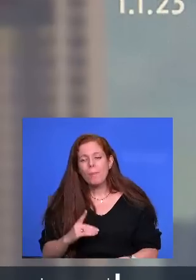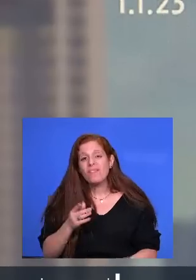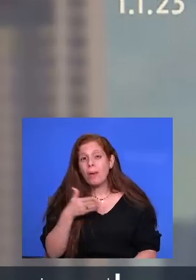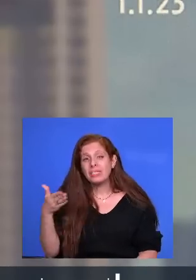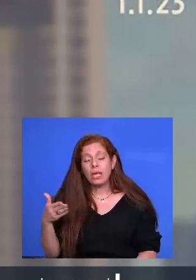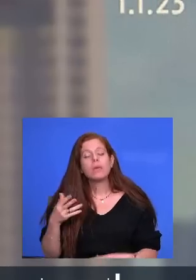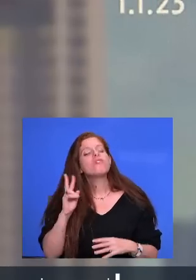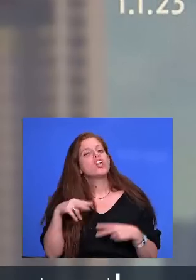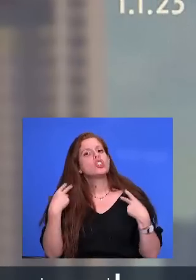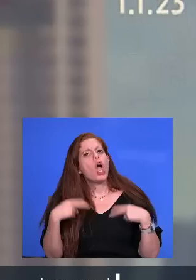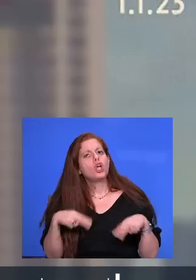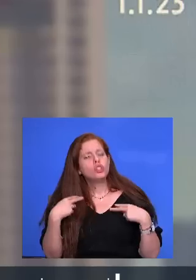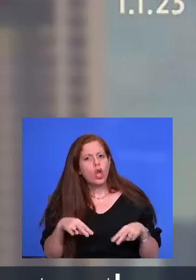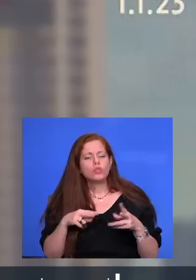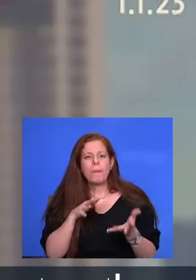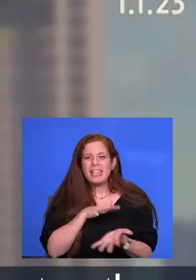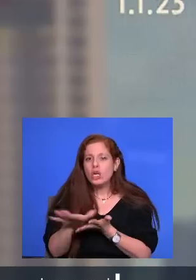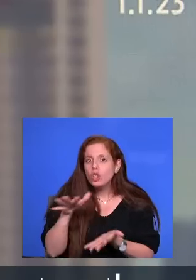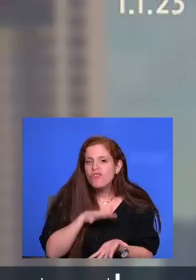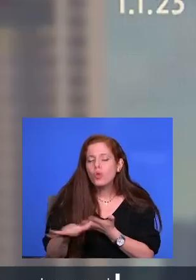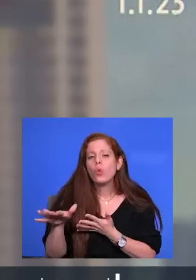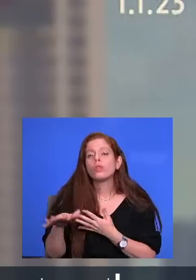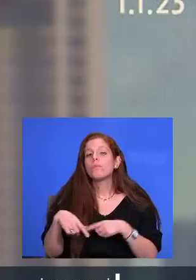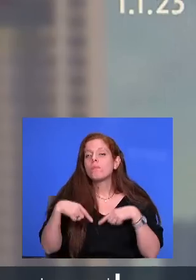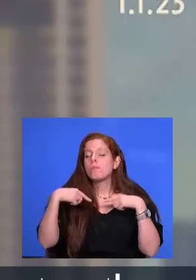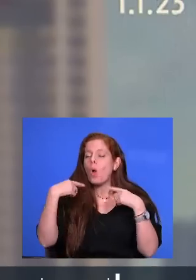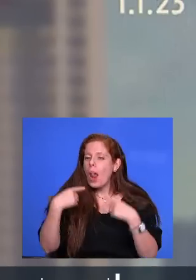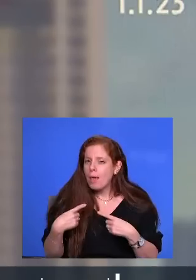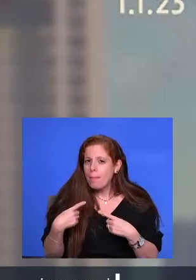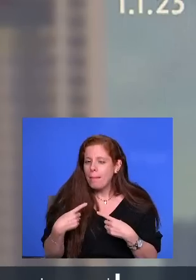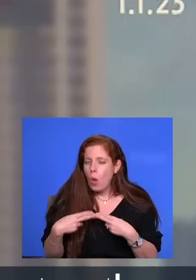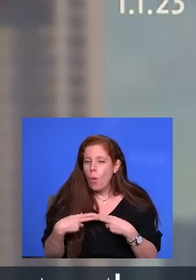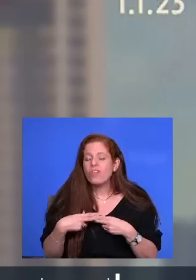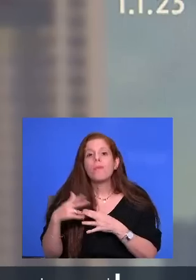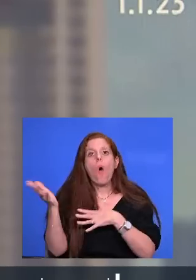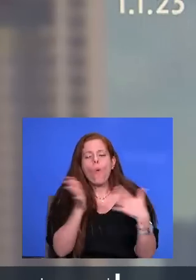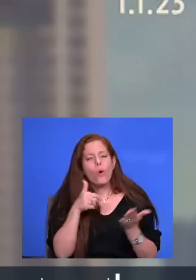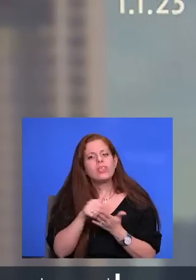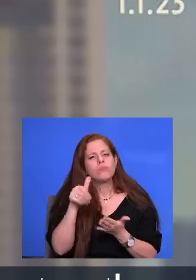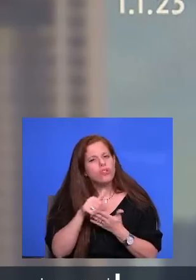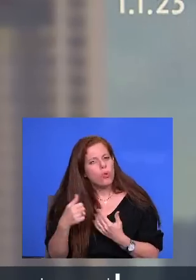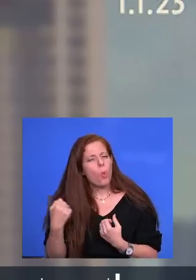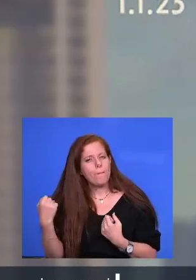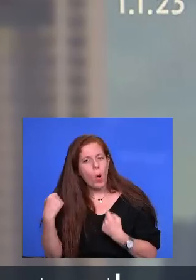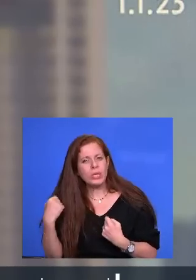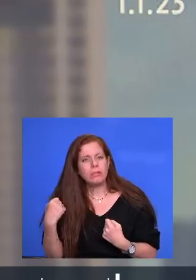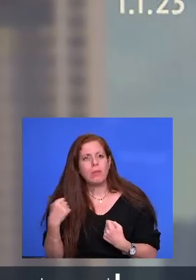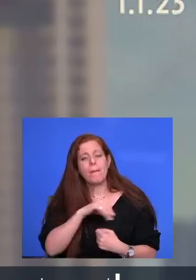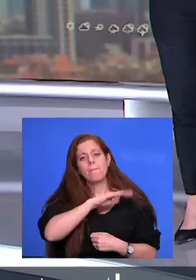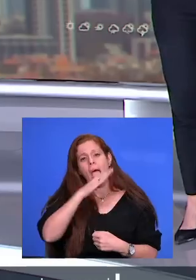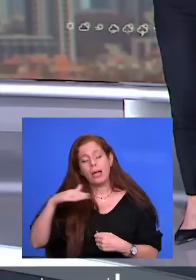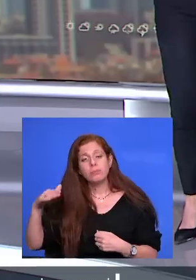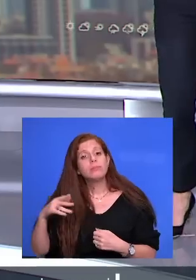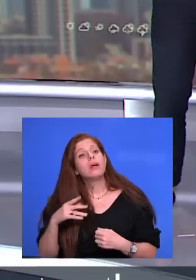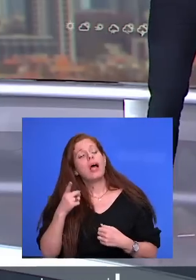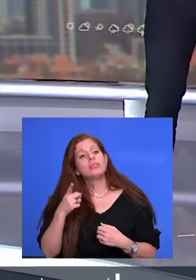וקיים חשש מפני שיטפונות. כל הימים הקרובים הרוחות המזרחיות תמשכנה לנשב בעוצמה בערים. אז בואו